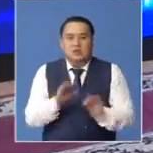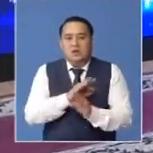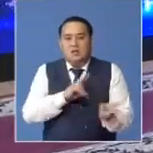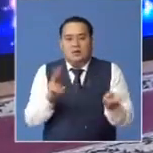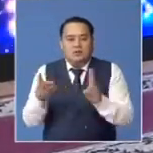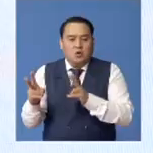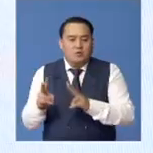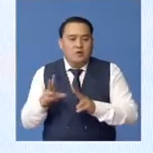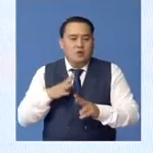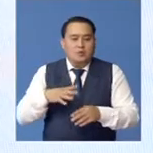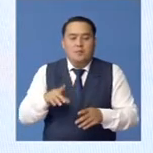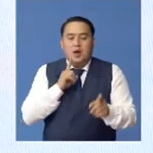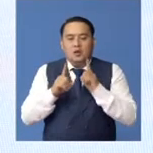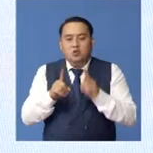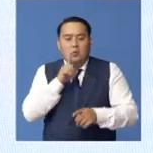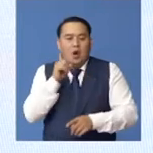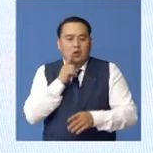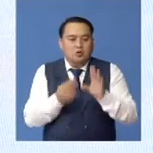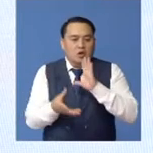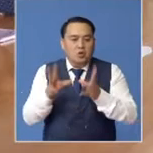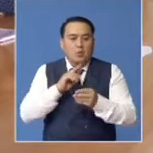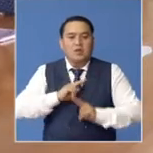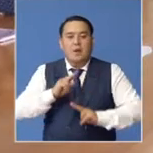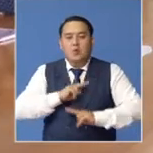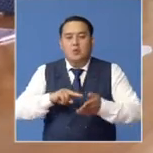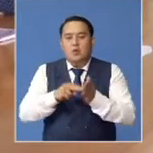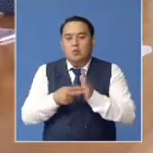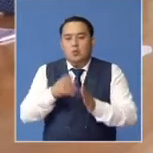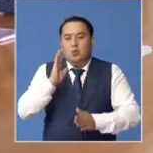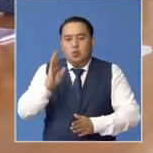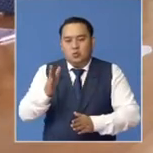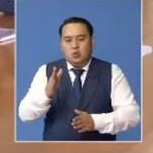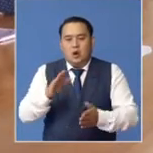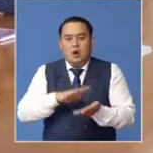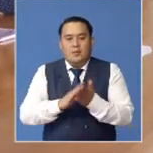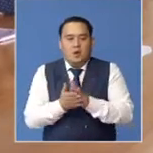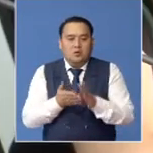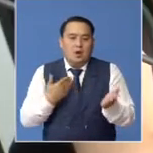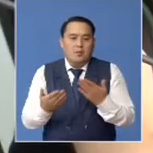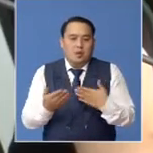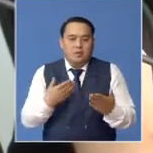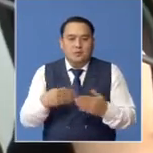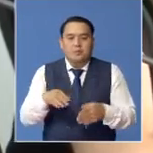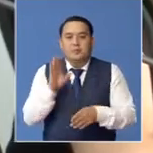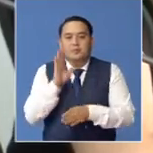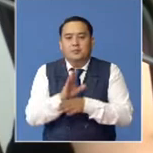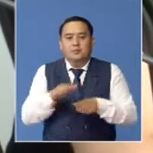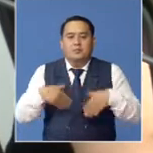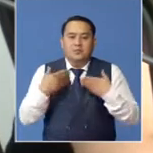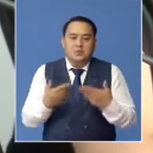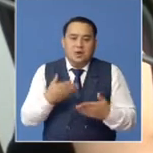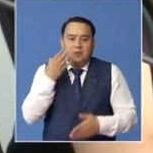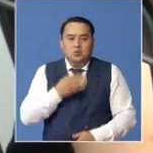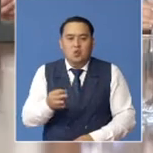песен. За круглым столом молодежь поделилась итогами работы, планами на будущее и, конечно, обсудила послание президента. В рамках визита